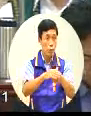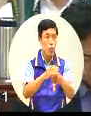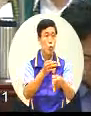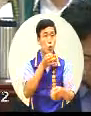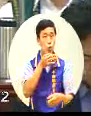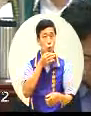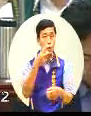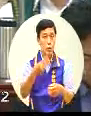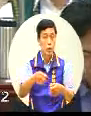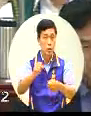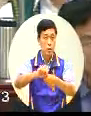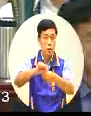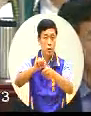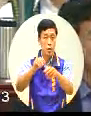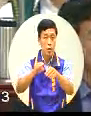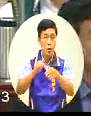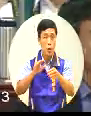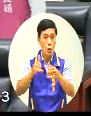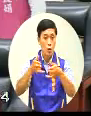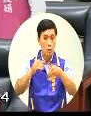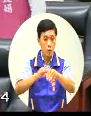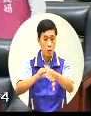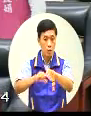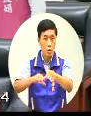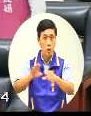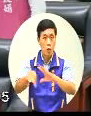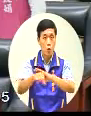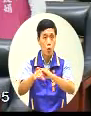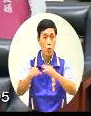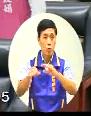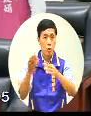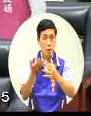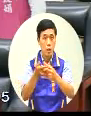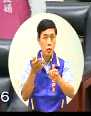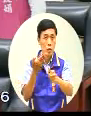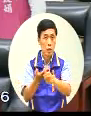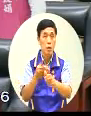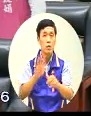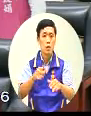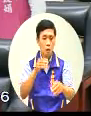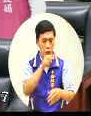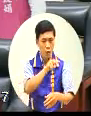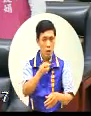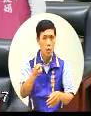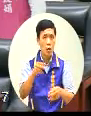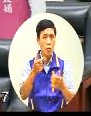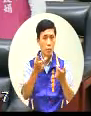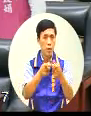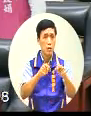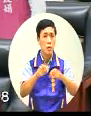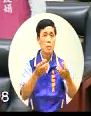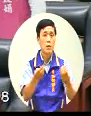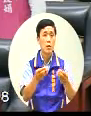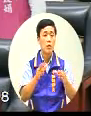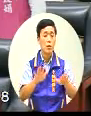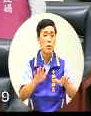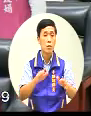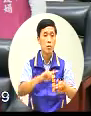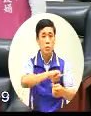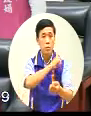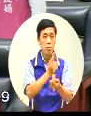间的一个供给。 可是目前看起来好像没有什么替代的方案在那边啊，停车空间。 因为我们整个运作部分要